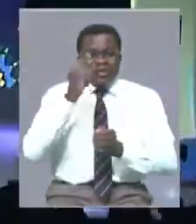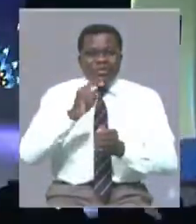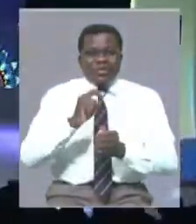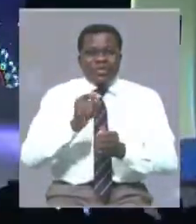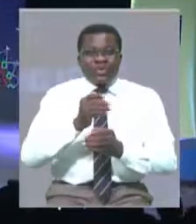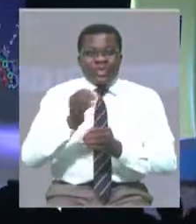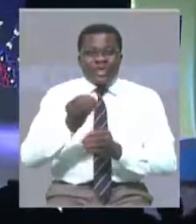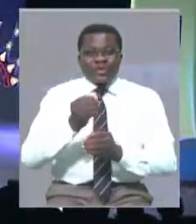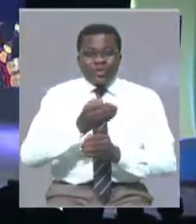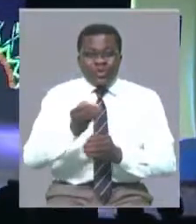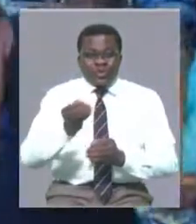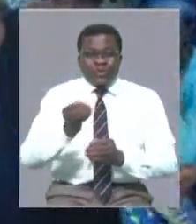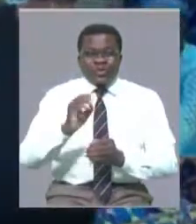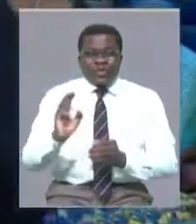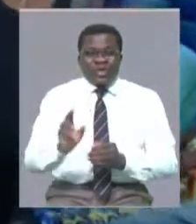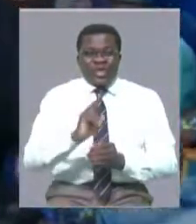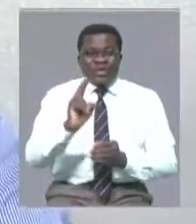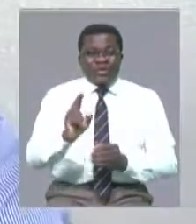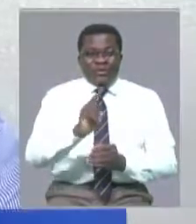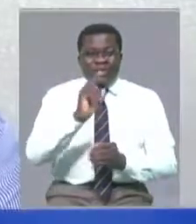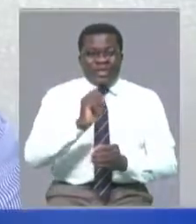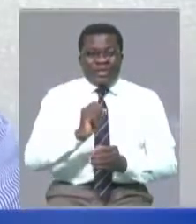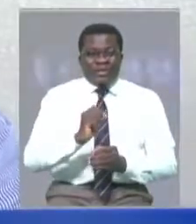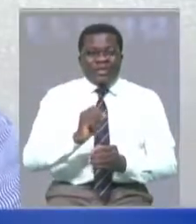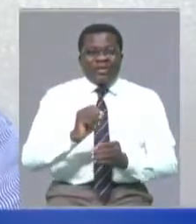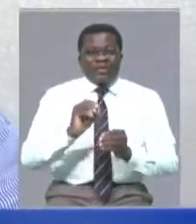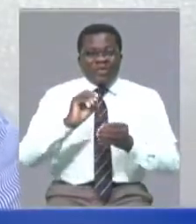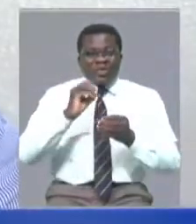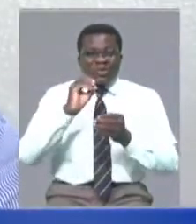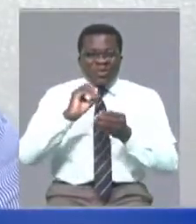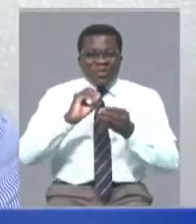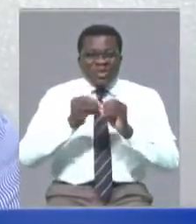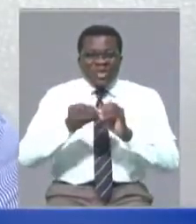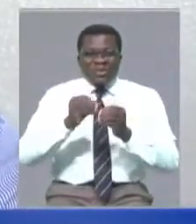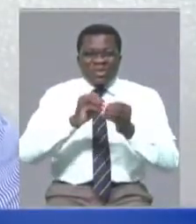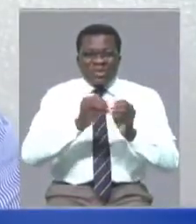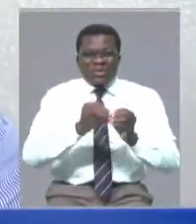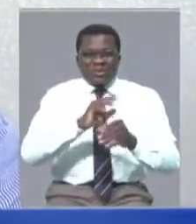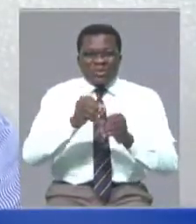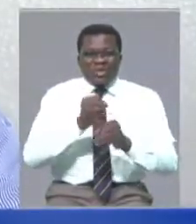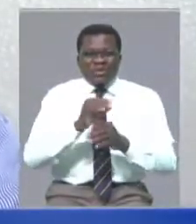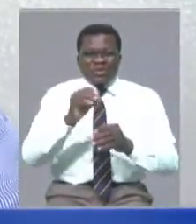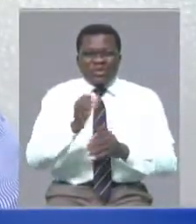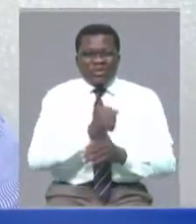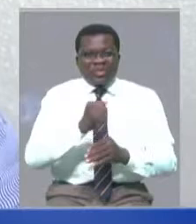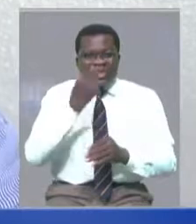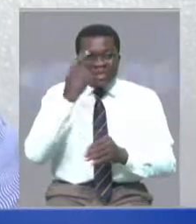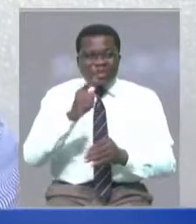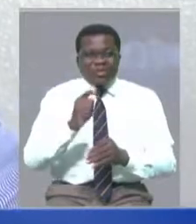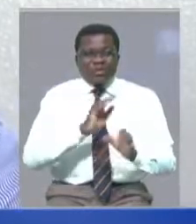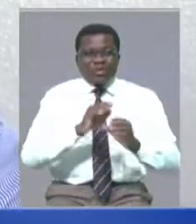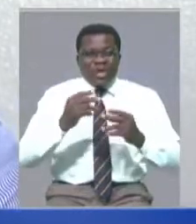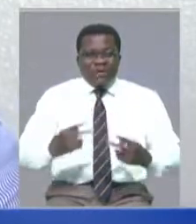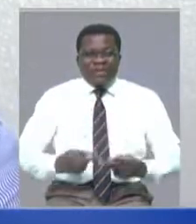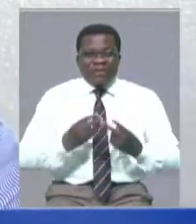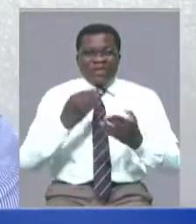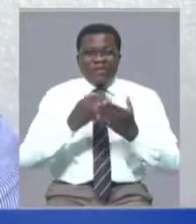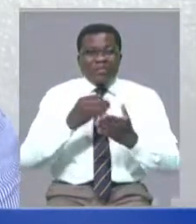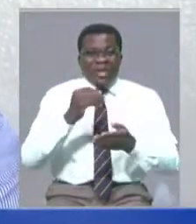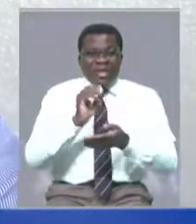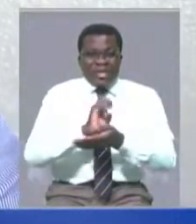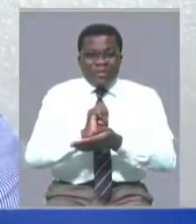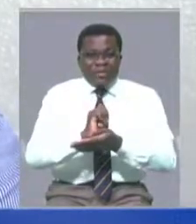allons utiliser, au niveau de la régie lumière, régie son, le décor, toutes les décisions ont été prises quand même pour pouvoir faire vivre une belle